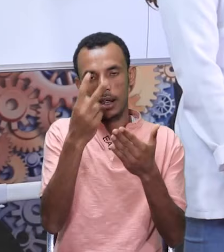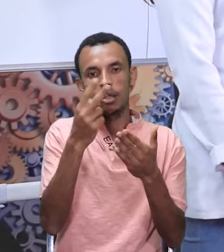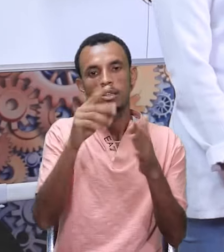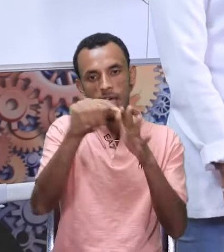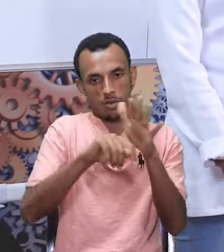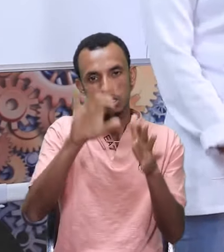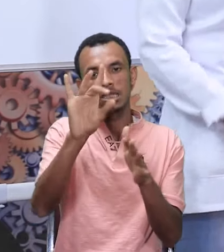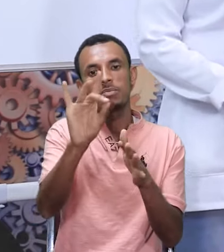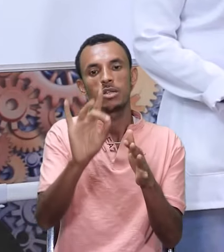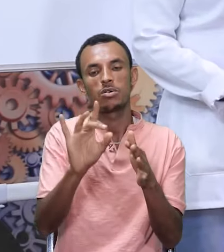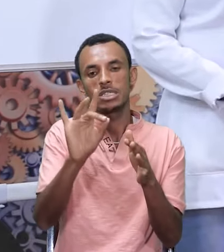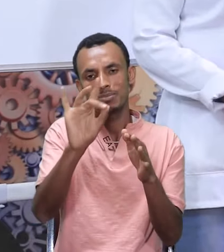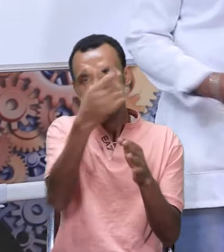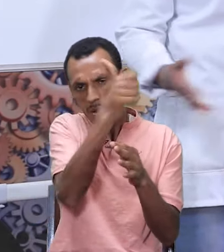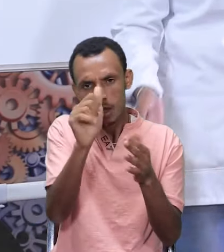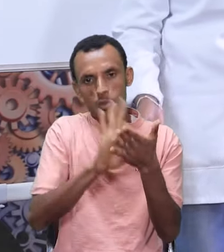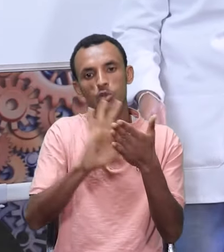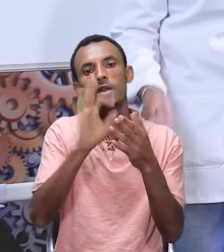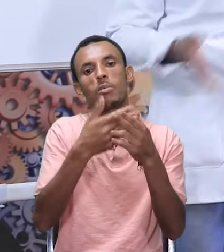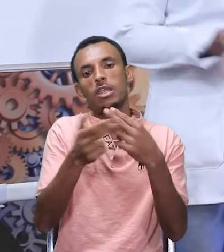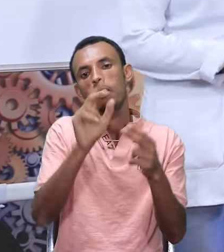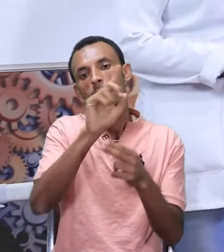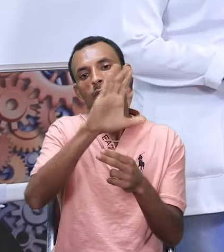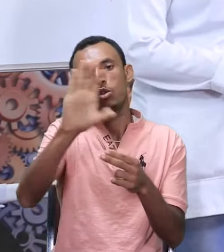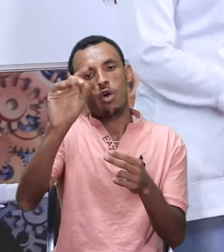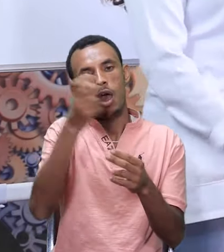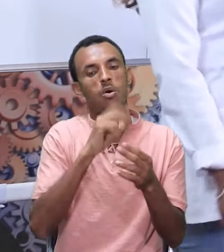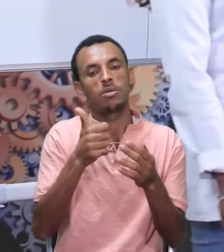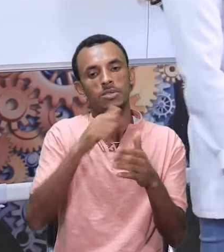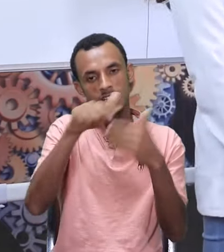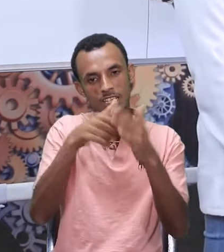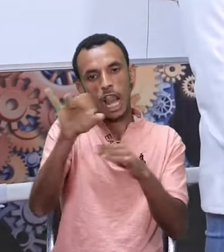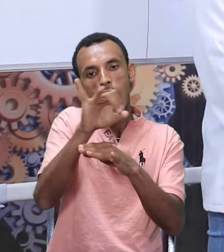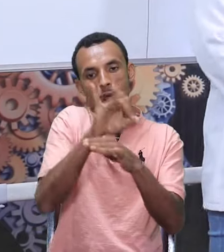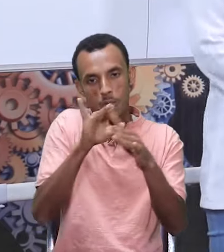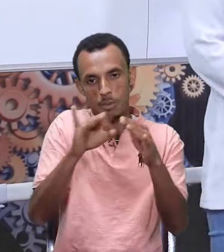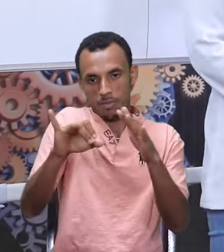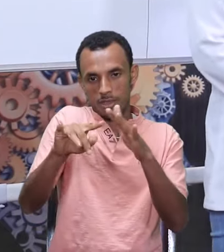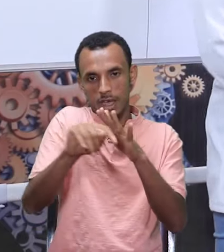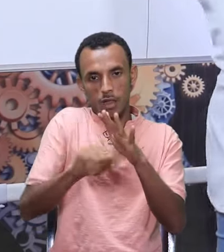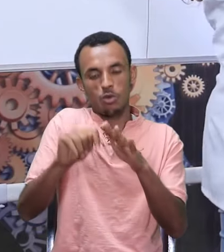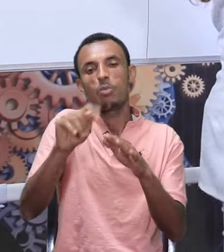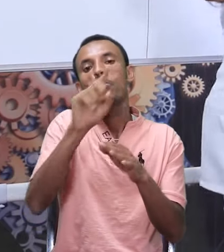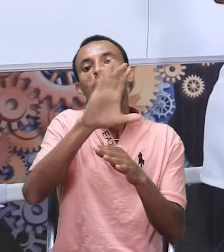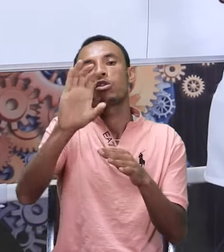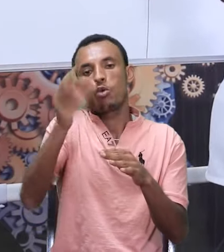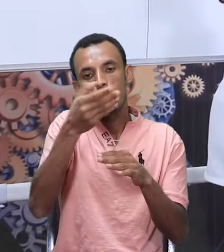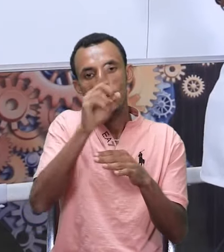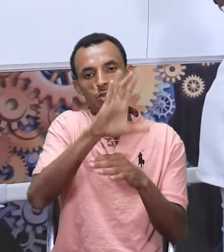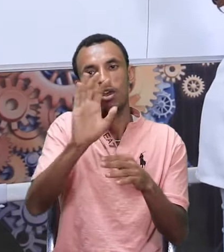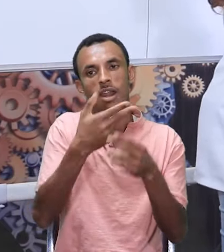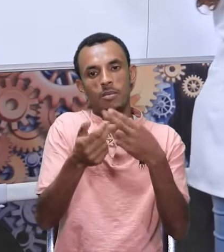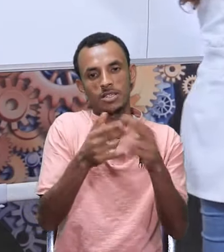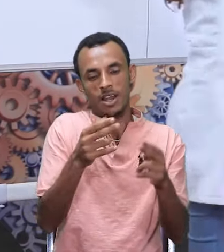ነው። ስለዚህ 8 በምንም ቁጥር ቢባዛ መቶ አይመጣም። ስለዚህ ለአሉንም ታህቱንም በመቶ መቶኛ እናባዛለን። በመቶ